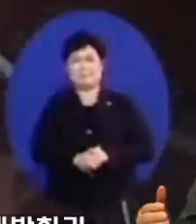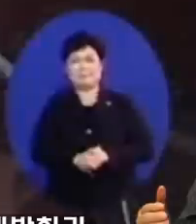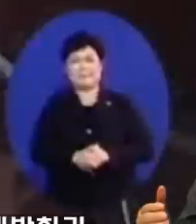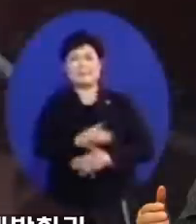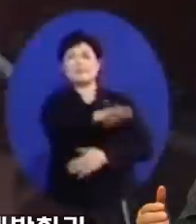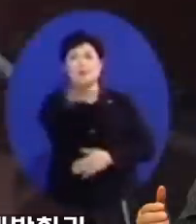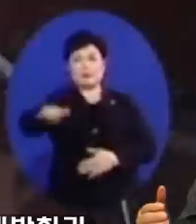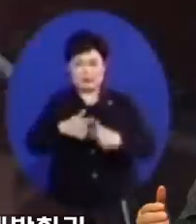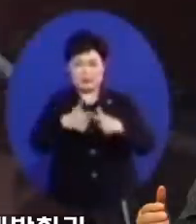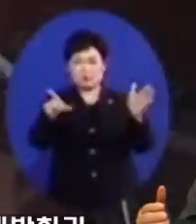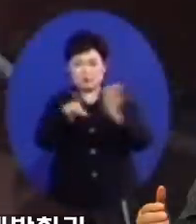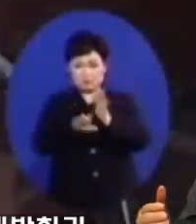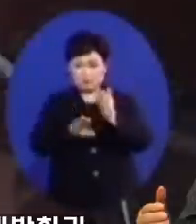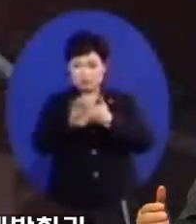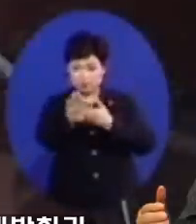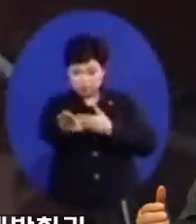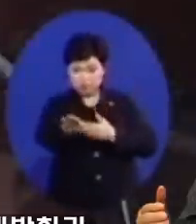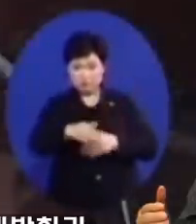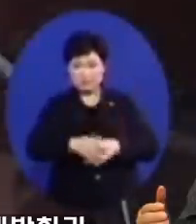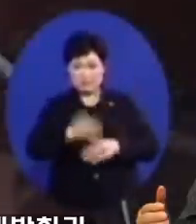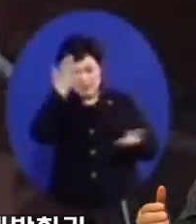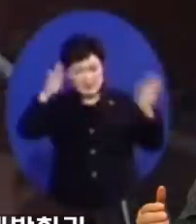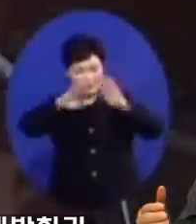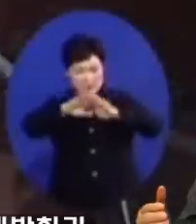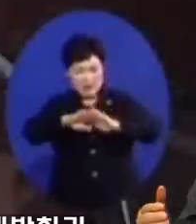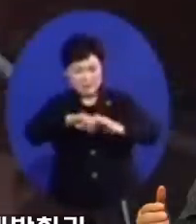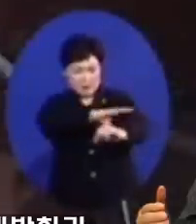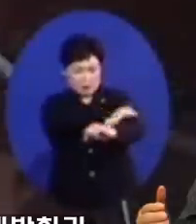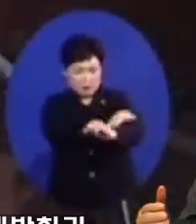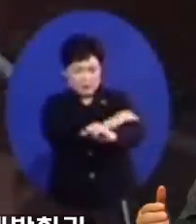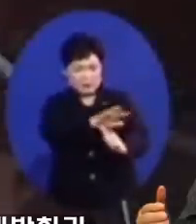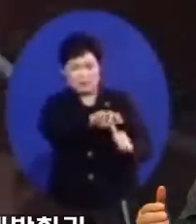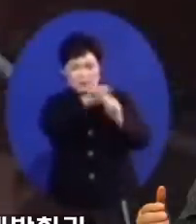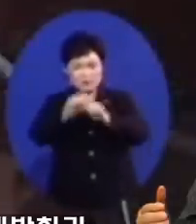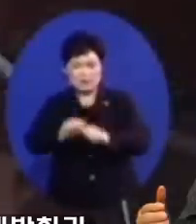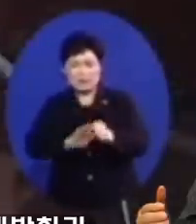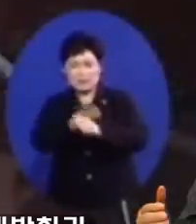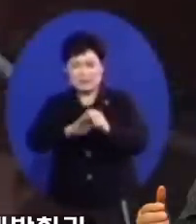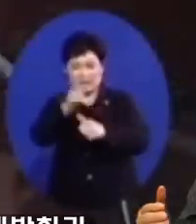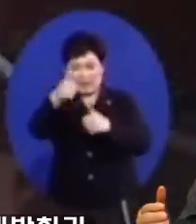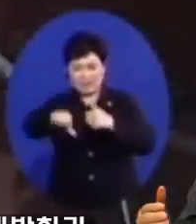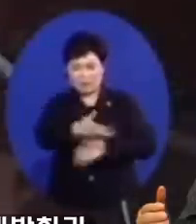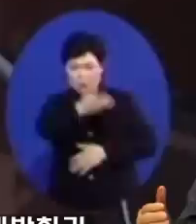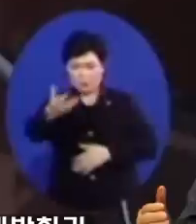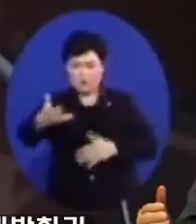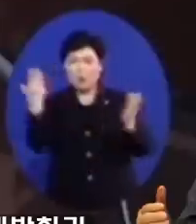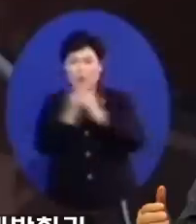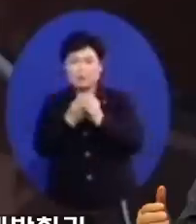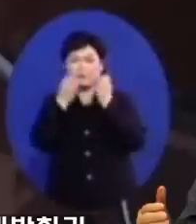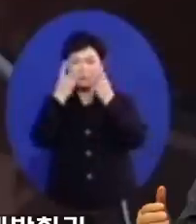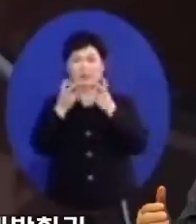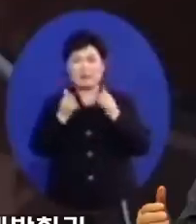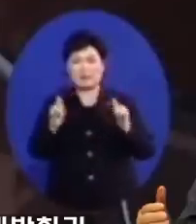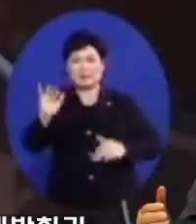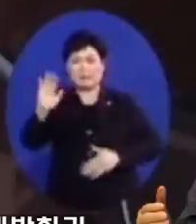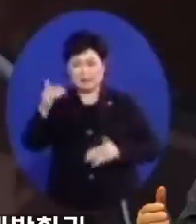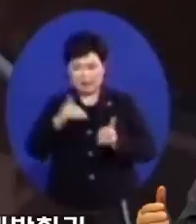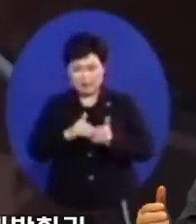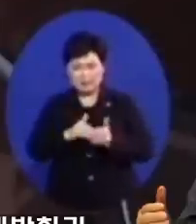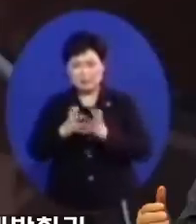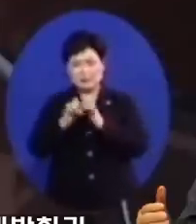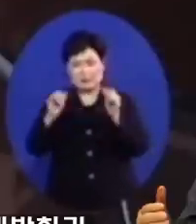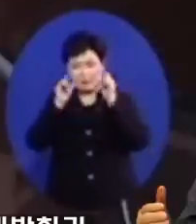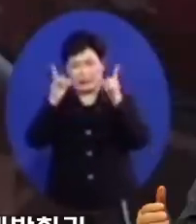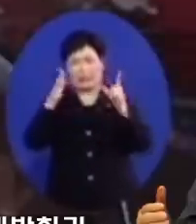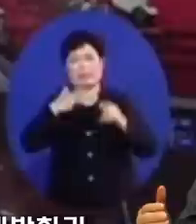우리가 예수를 믿고 난 다음에 흑암의 권세에서 건져내어 사랑의 아들나라로 옮겨진 완전히 새로운 사람이 되었다는 것을 사람들은